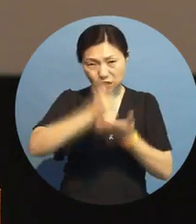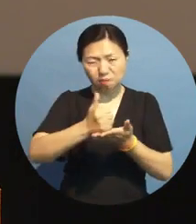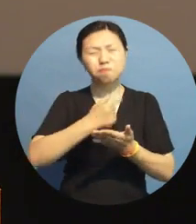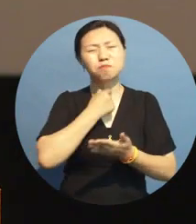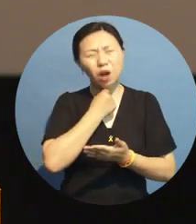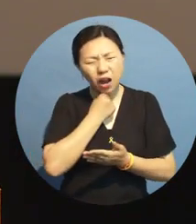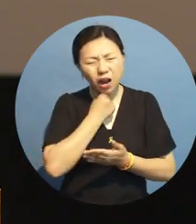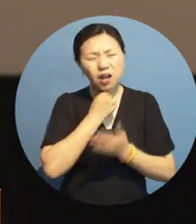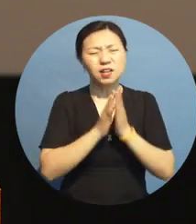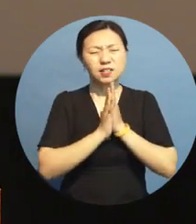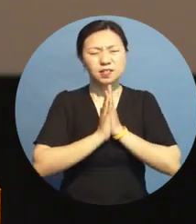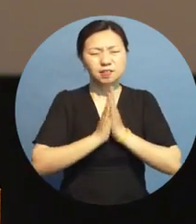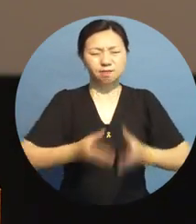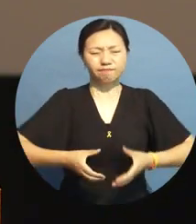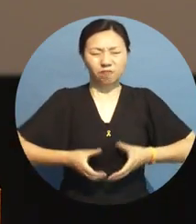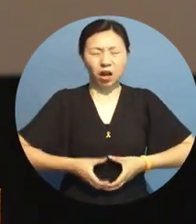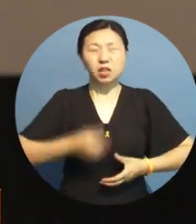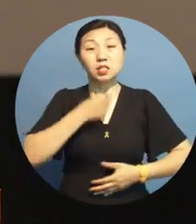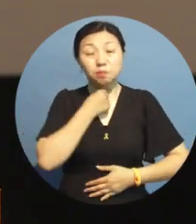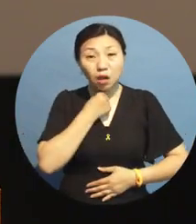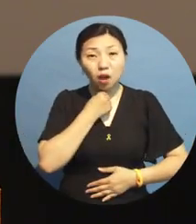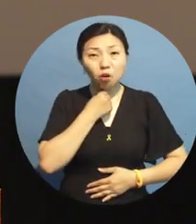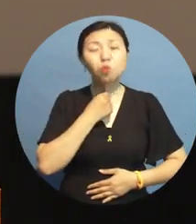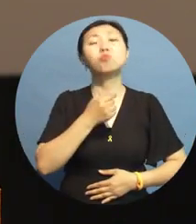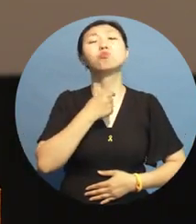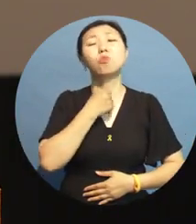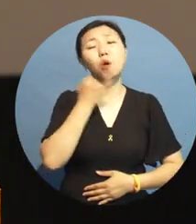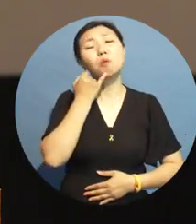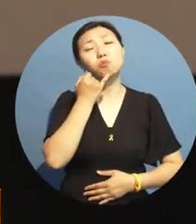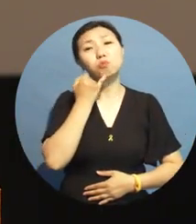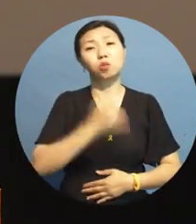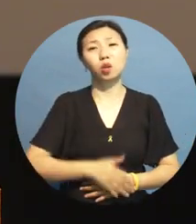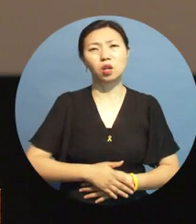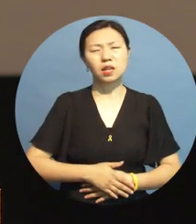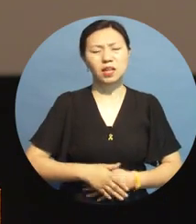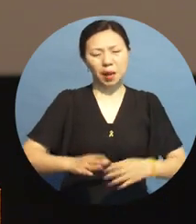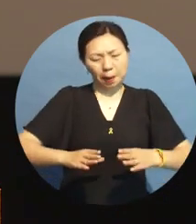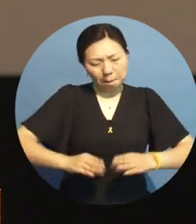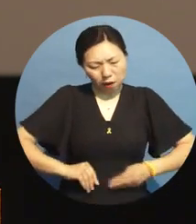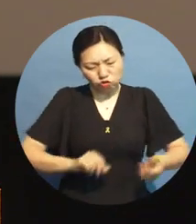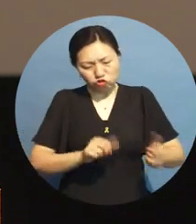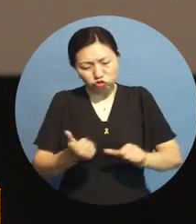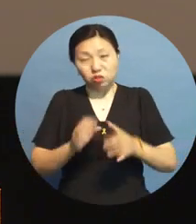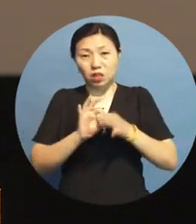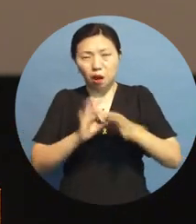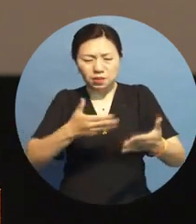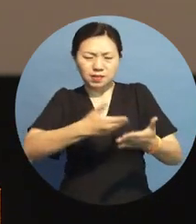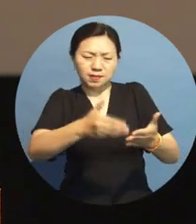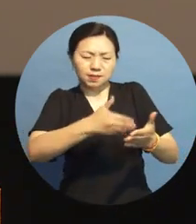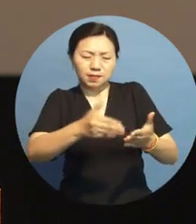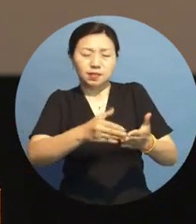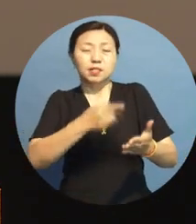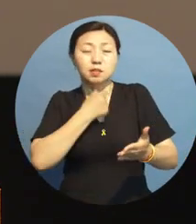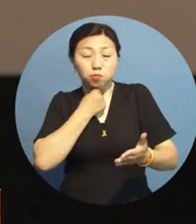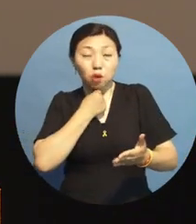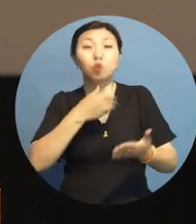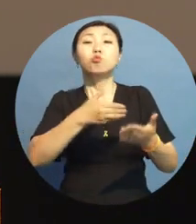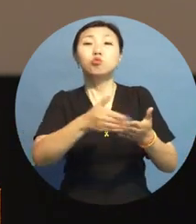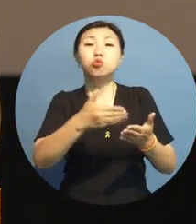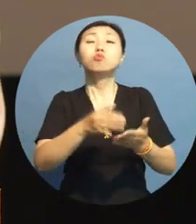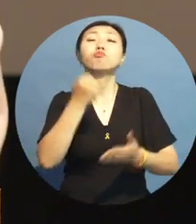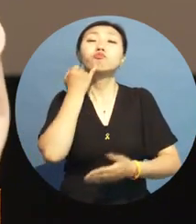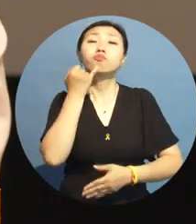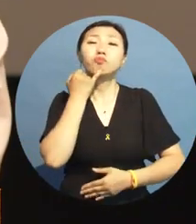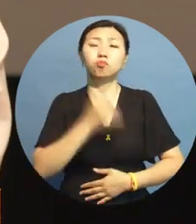사람은 그 길을 가면 돼요. 나는 굶어 죽어도 그림을 그리고 싶다. 그럼 그림을 그리면 돼요.